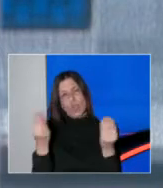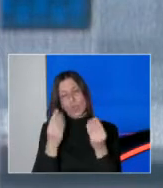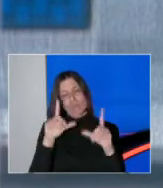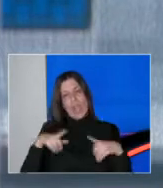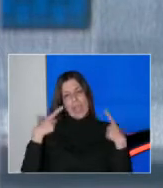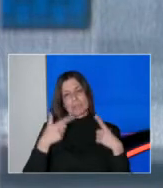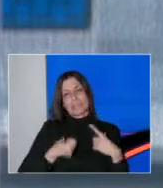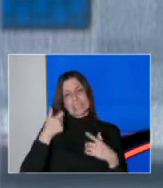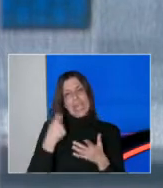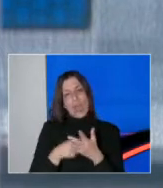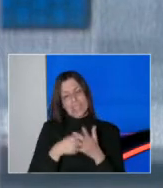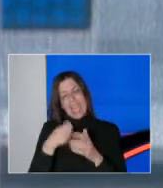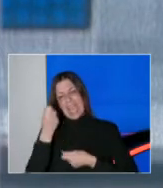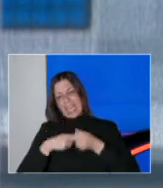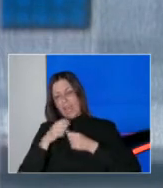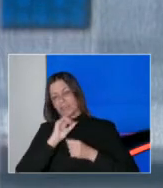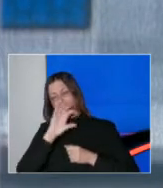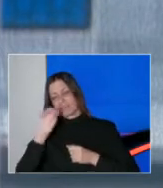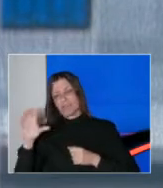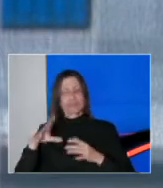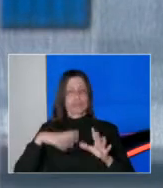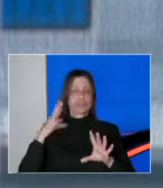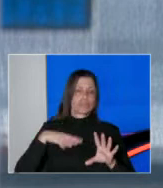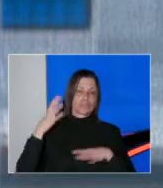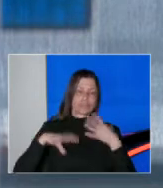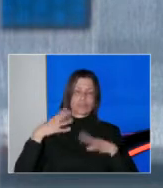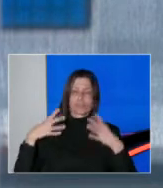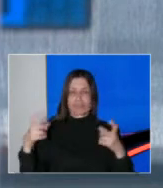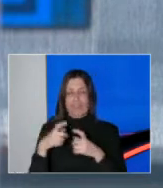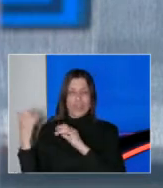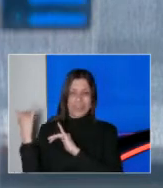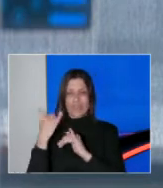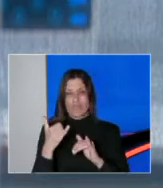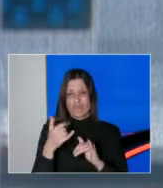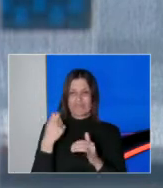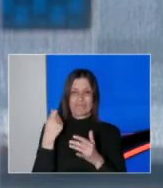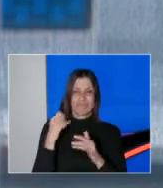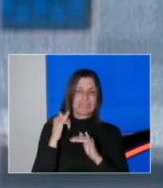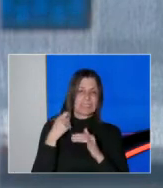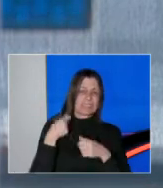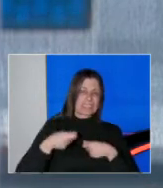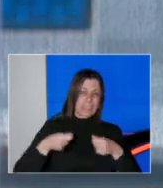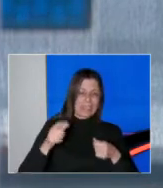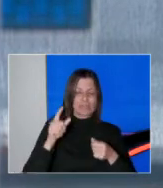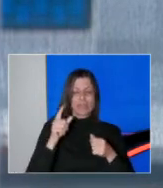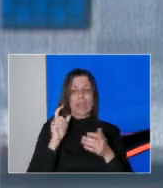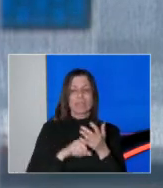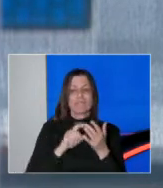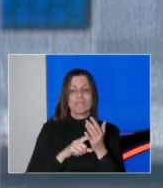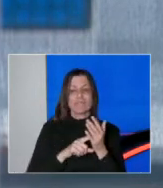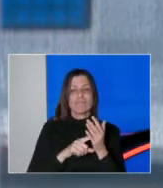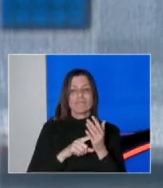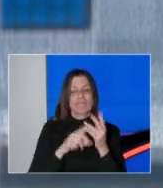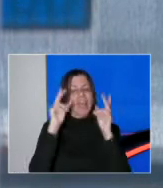ושרת הכלכלה שלחו מכתבים נזעמים לחברות היבוא ולספקים בדרישה לעצור את עליית המחירים. האם